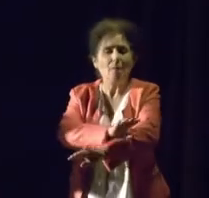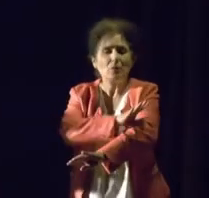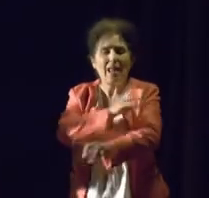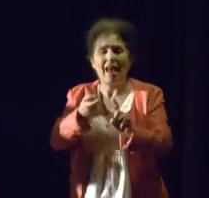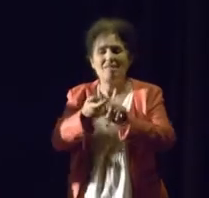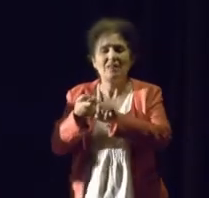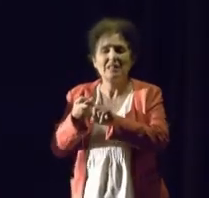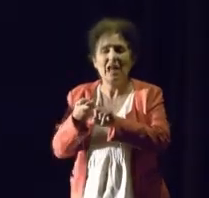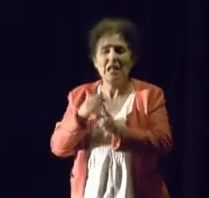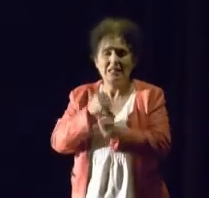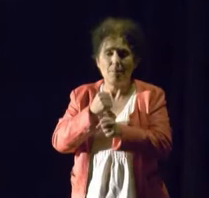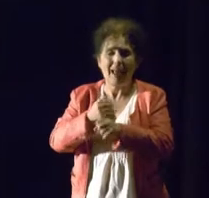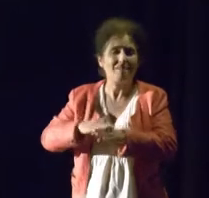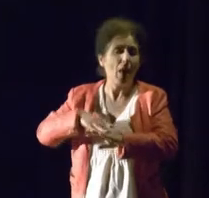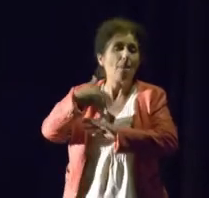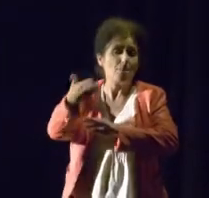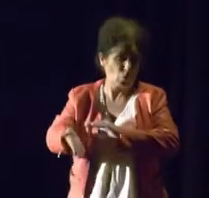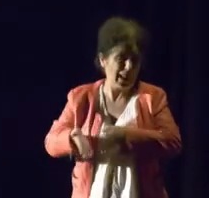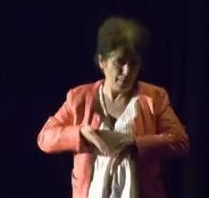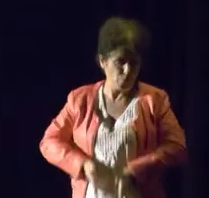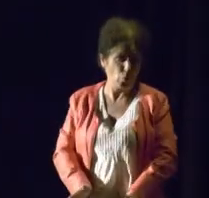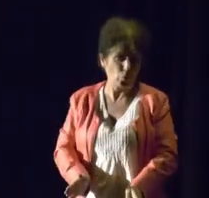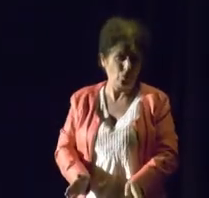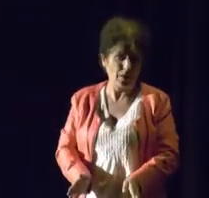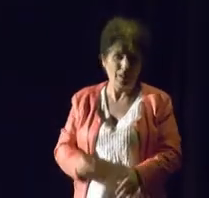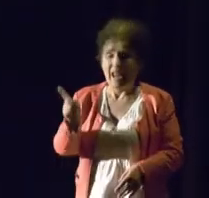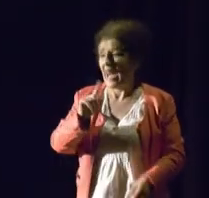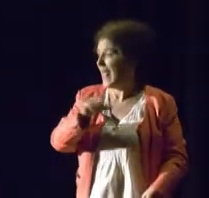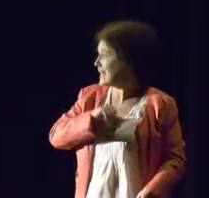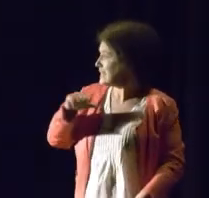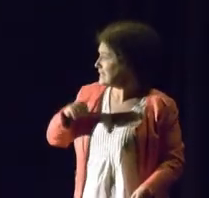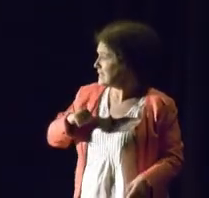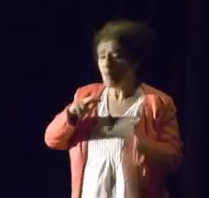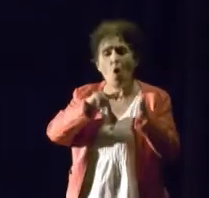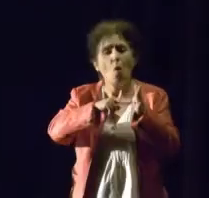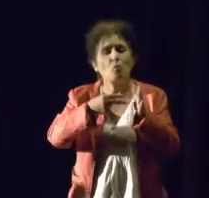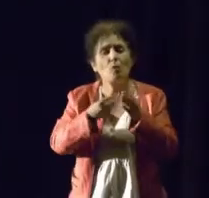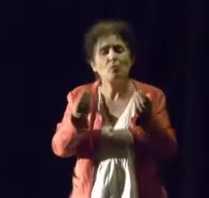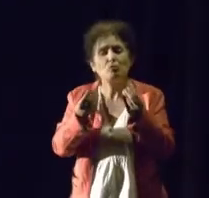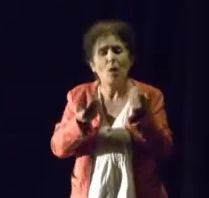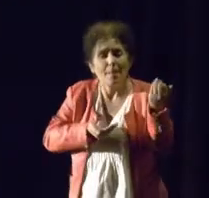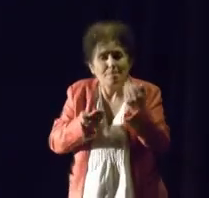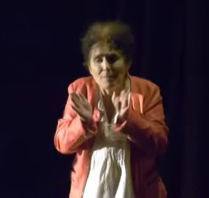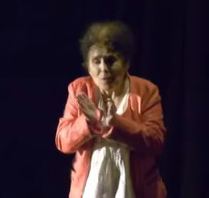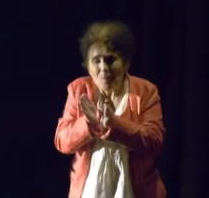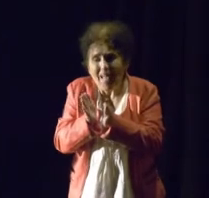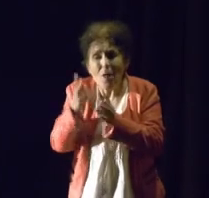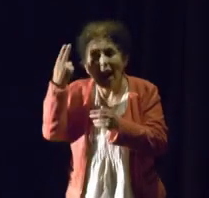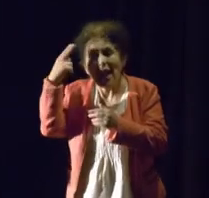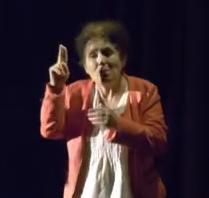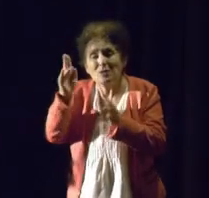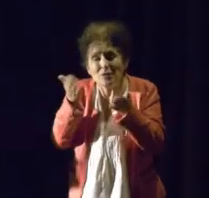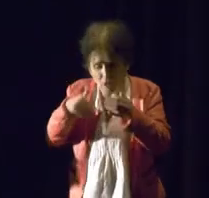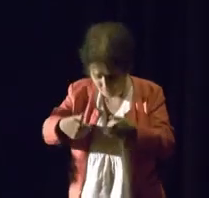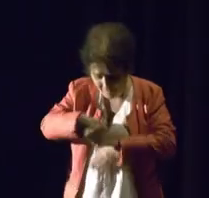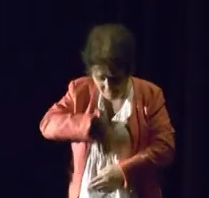Емоционалната врска се создава после тоа. Меѓутоа, не е само проблемот што е фетусот туѓо тело кое што го